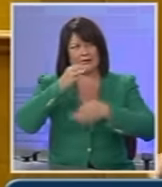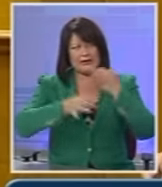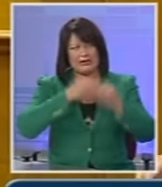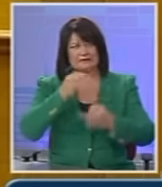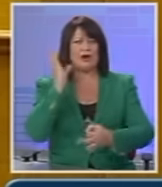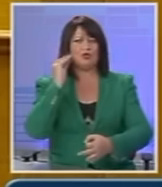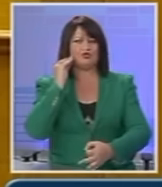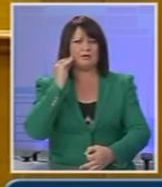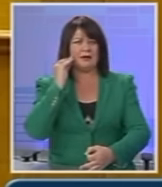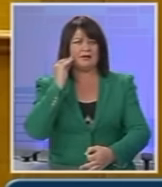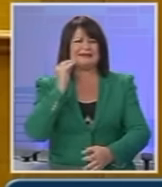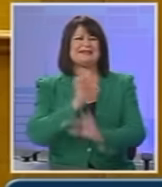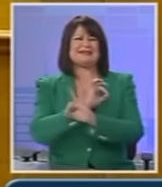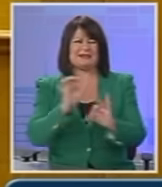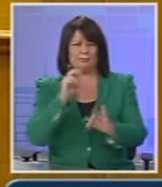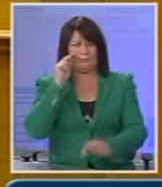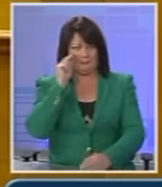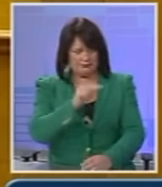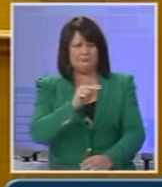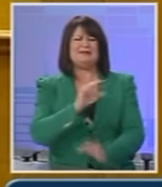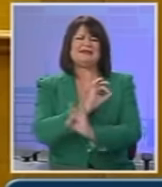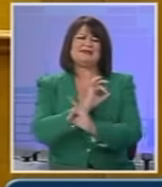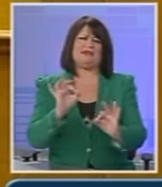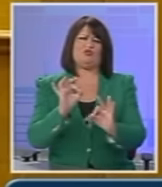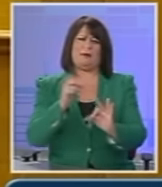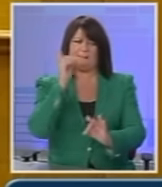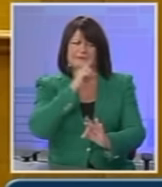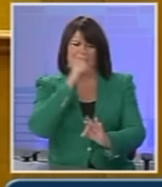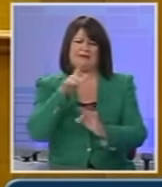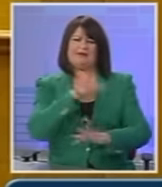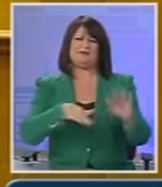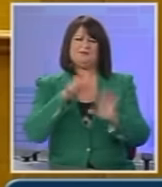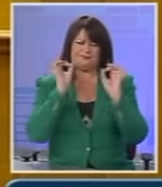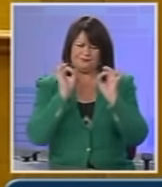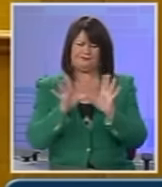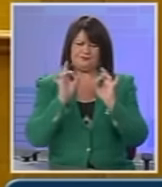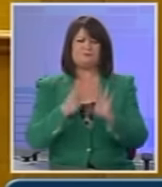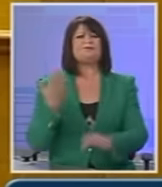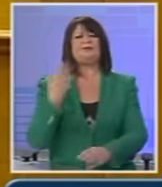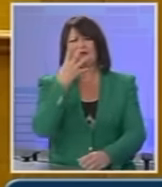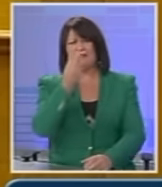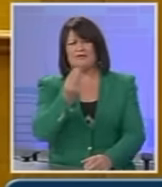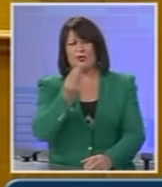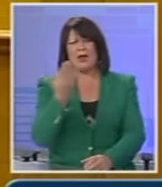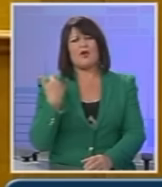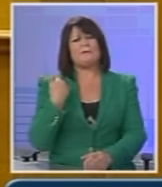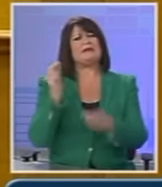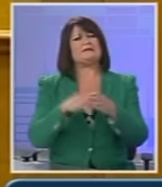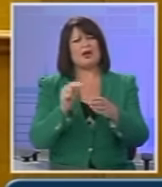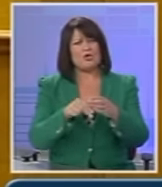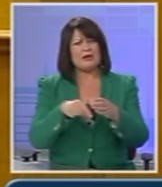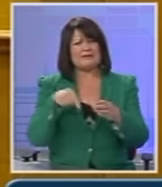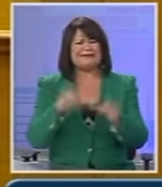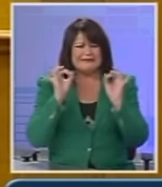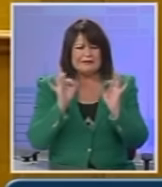από τους υπουργούς δεν αφήνουν κανένα περιθώριο αμφιβολίας. Δεν ανταποκρίνεται σε τίποτα σε όσα λέγατε προεκλογικά και